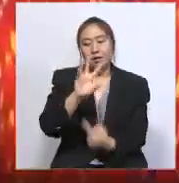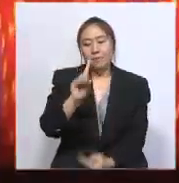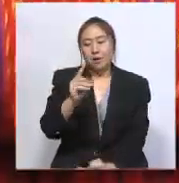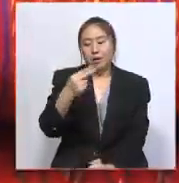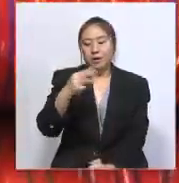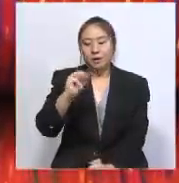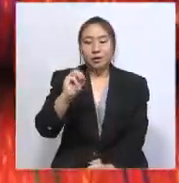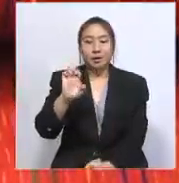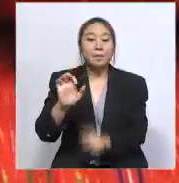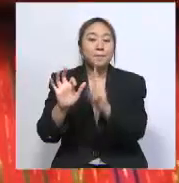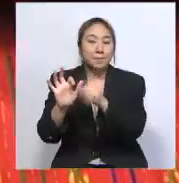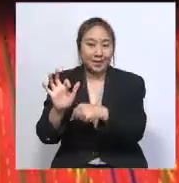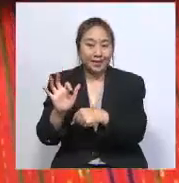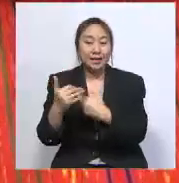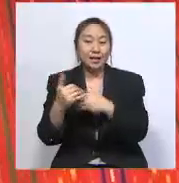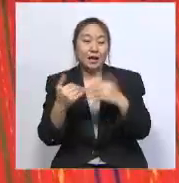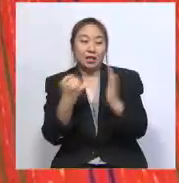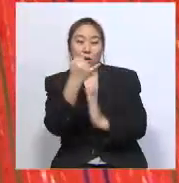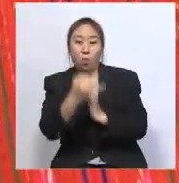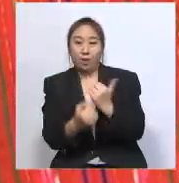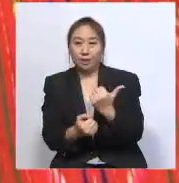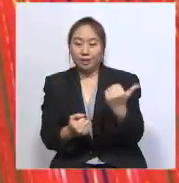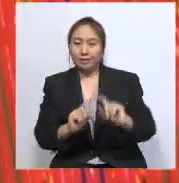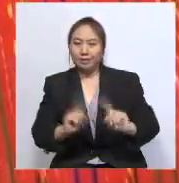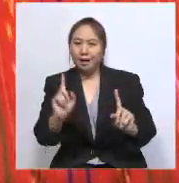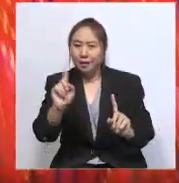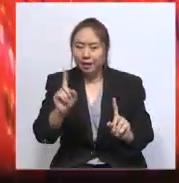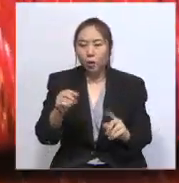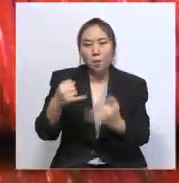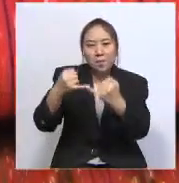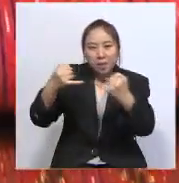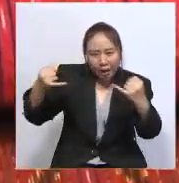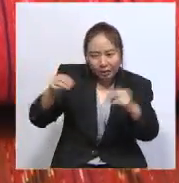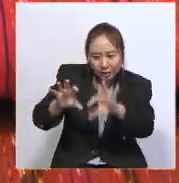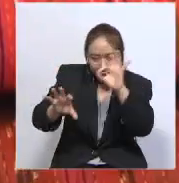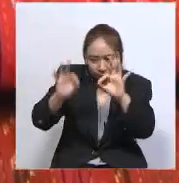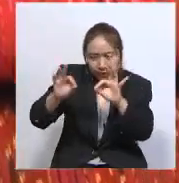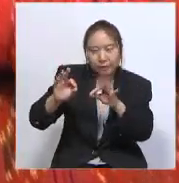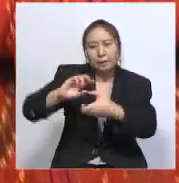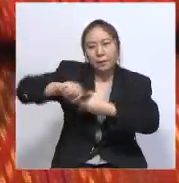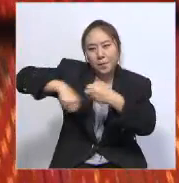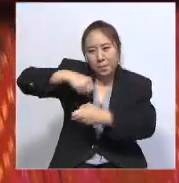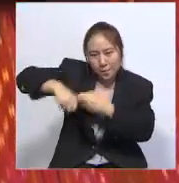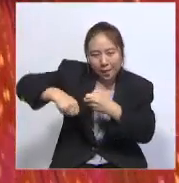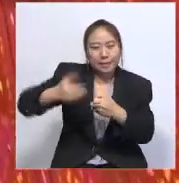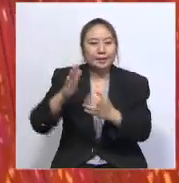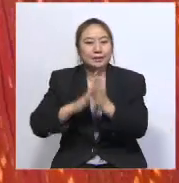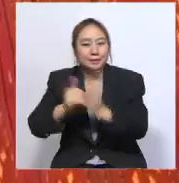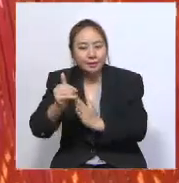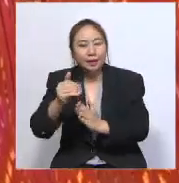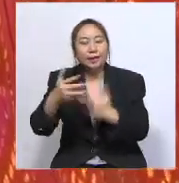างจากมัดหมี่ทั่วไปตรงการคัดเลือกเส้นไหมการมัดย้อมการทอส่วนใหญ่ประกอบด้วยสีเทาแดงขาว